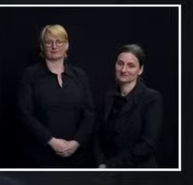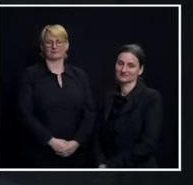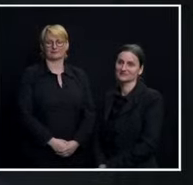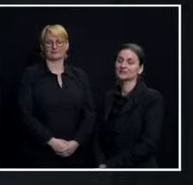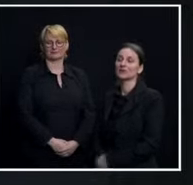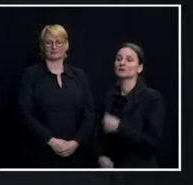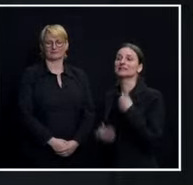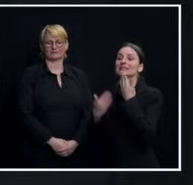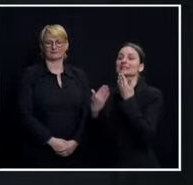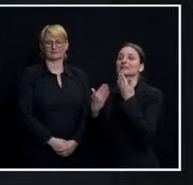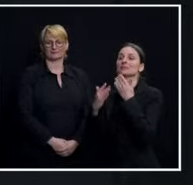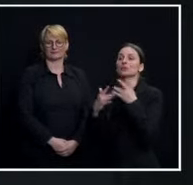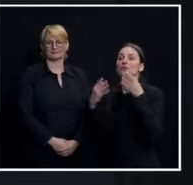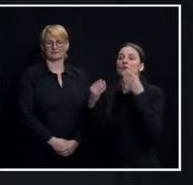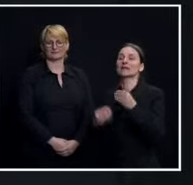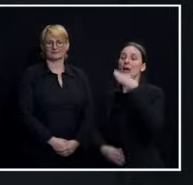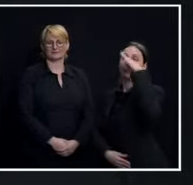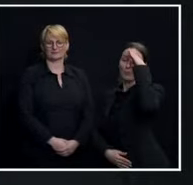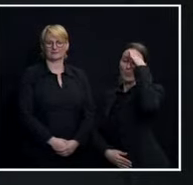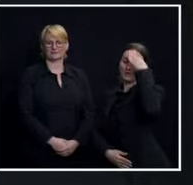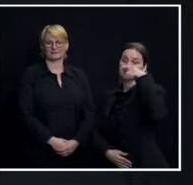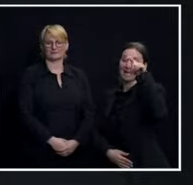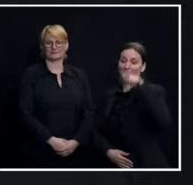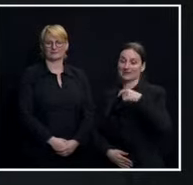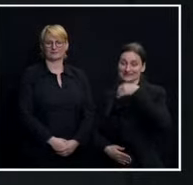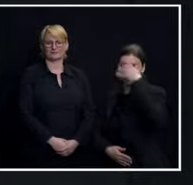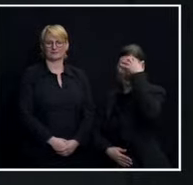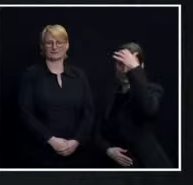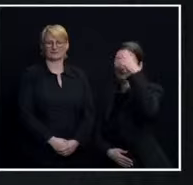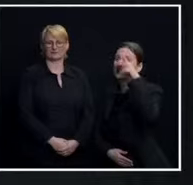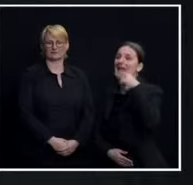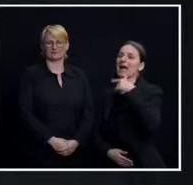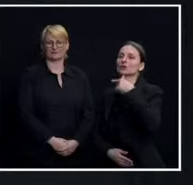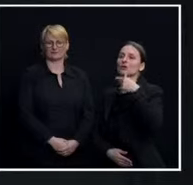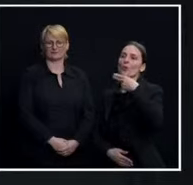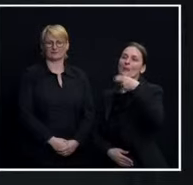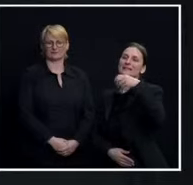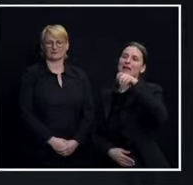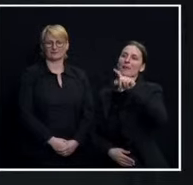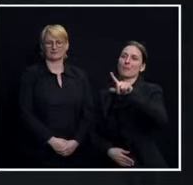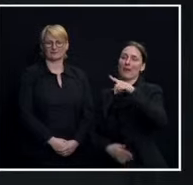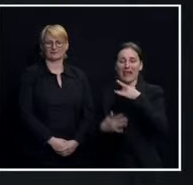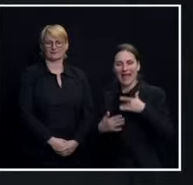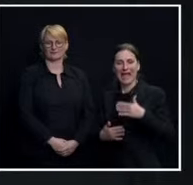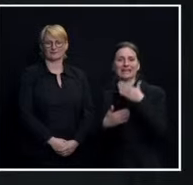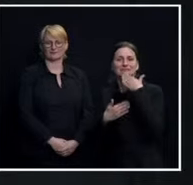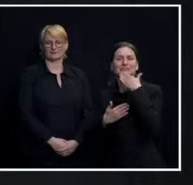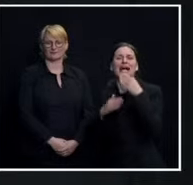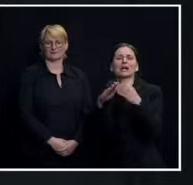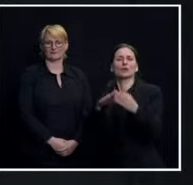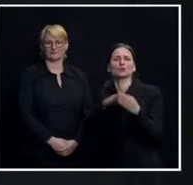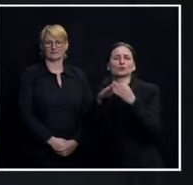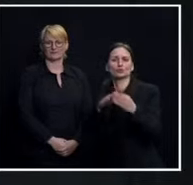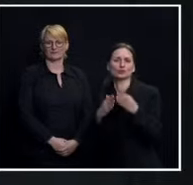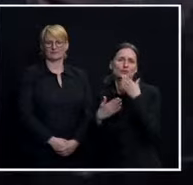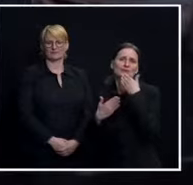Und ich begrüße ganz herzlich den Polizeipräsidenten hier in München, Herrn Thomas Hampel, und bedanke mich ganz, ganz herzlich für die tolle Unterstützung. Vielen